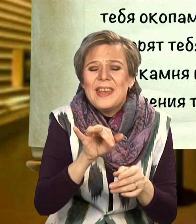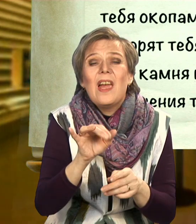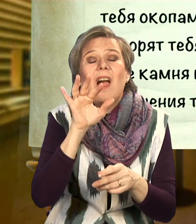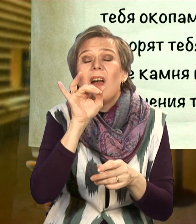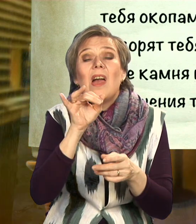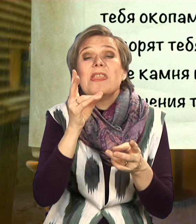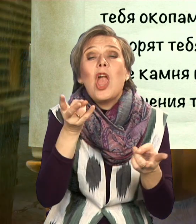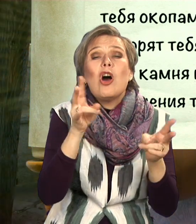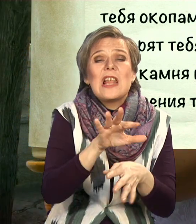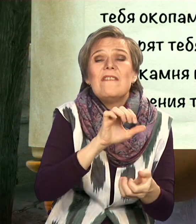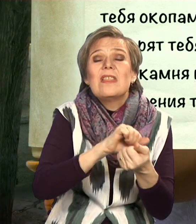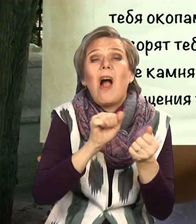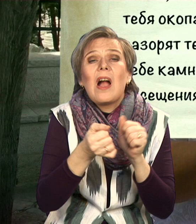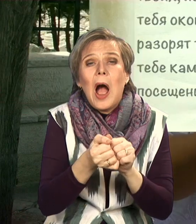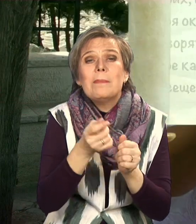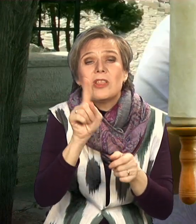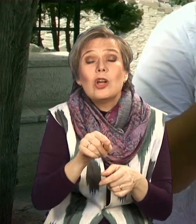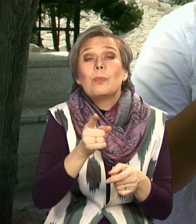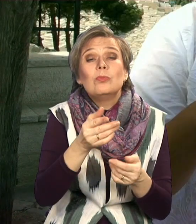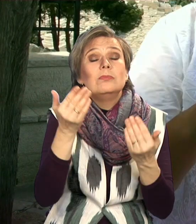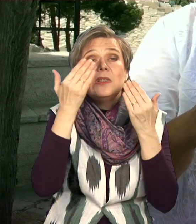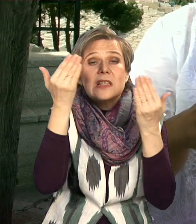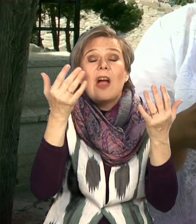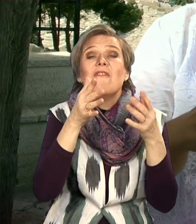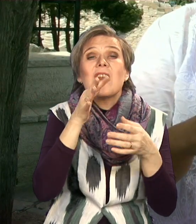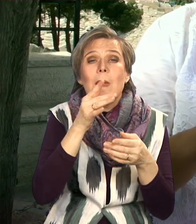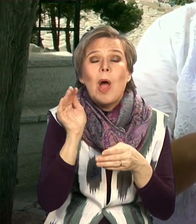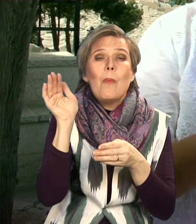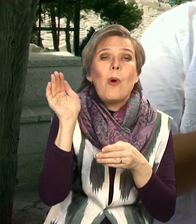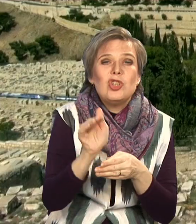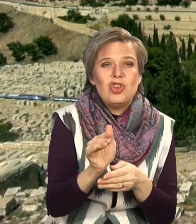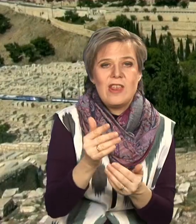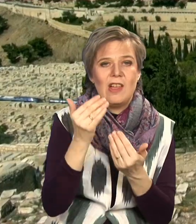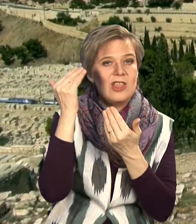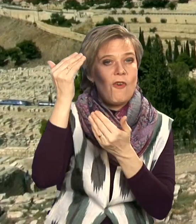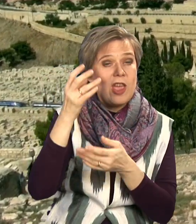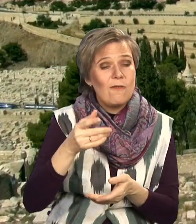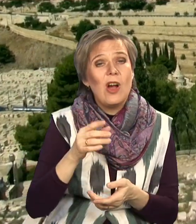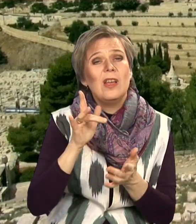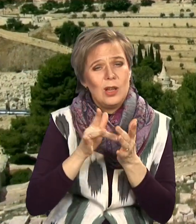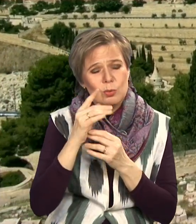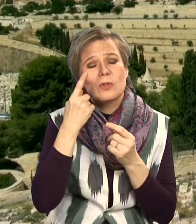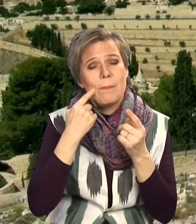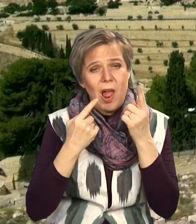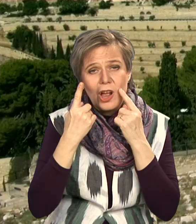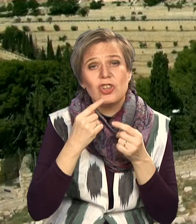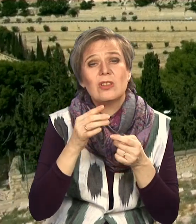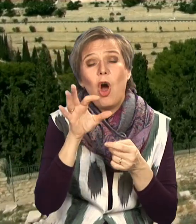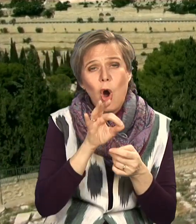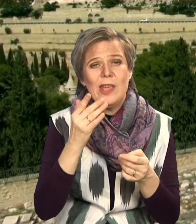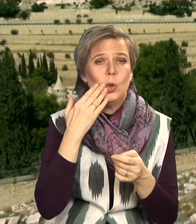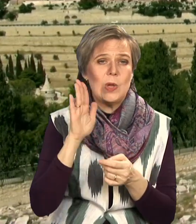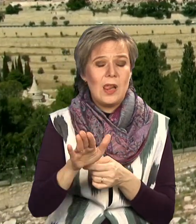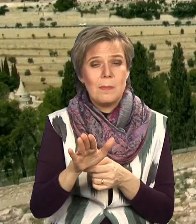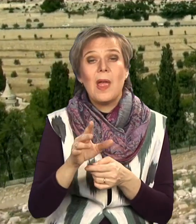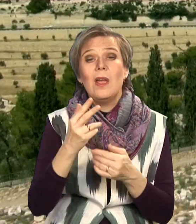камня на камне за то, что ты не узнал времени посещения твоего». Иисус плачет об Иерусалиме, и Писание